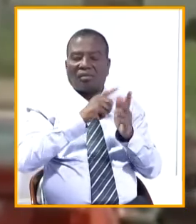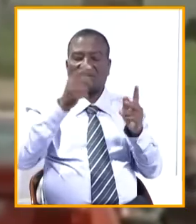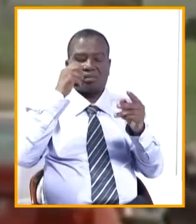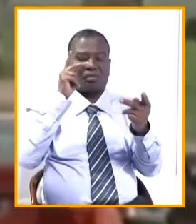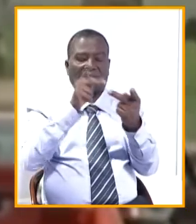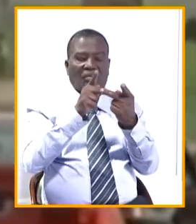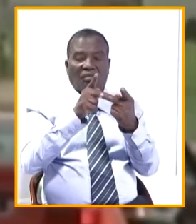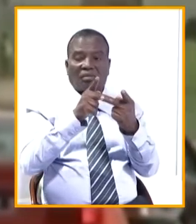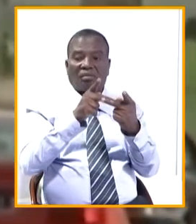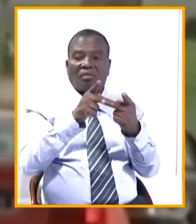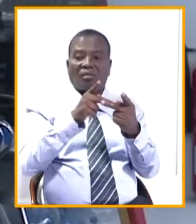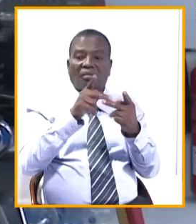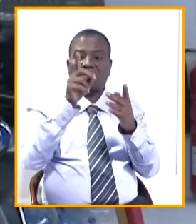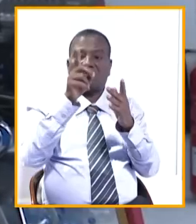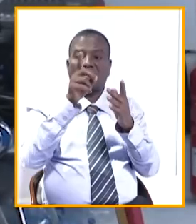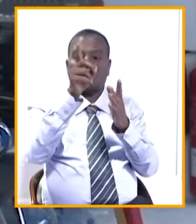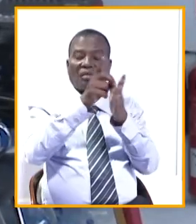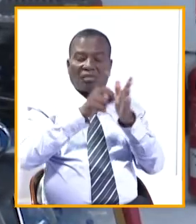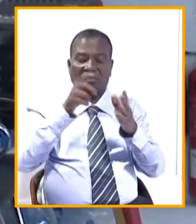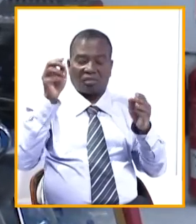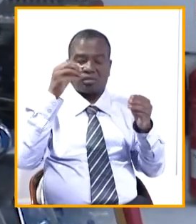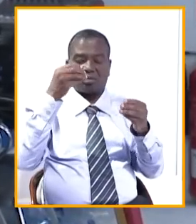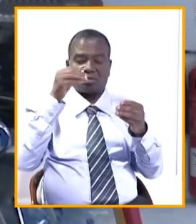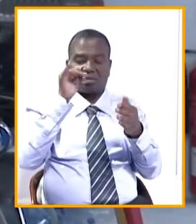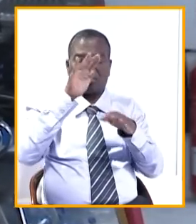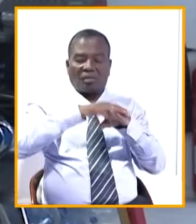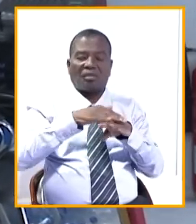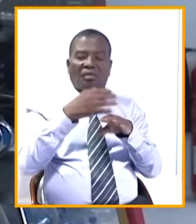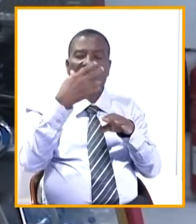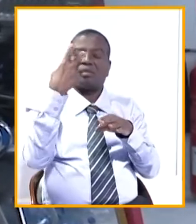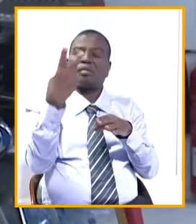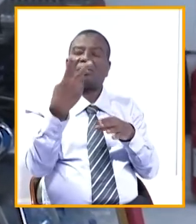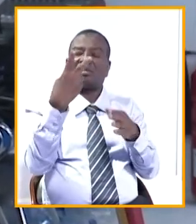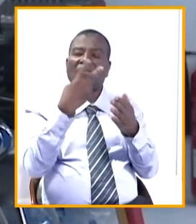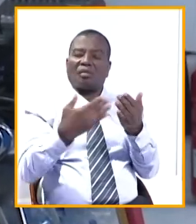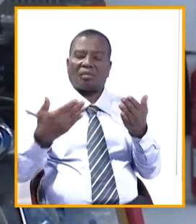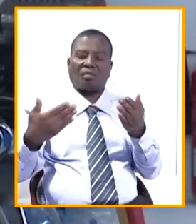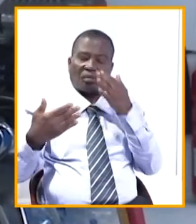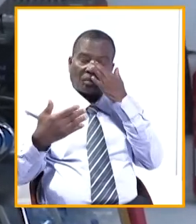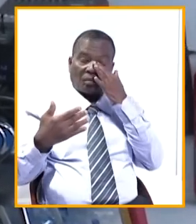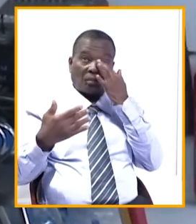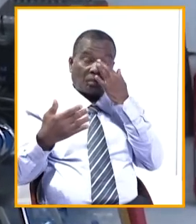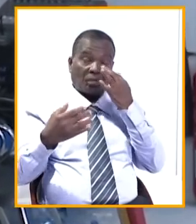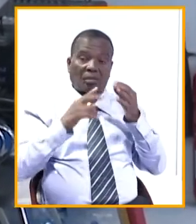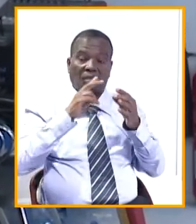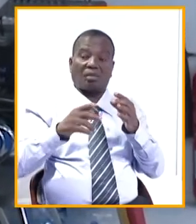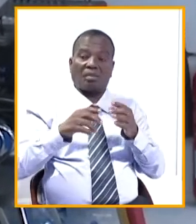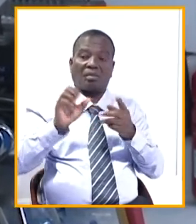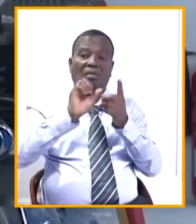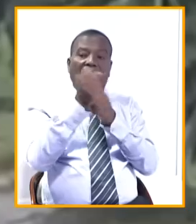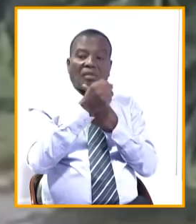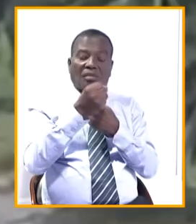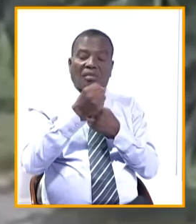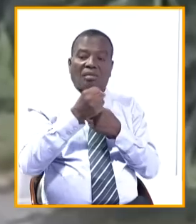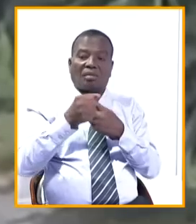précis. Le décret porte sur deux choses. C'est être en situation